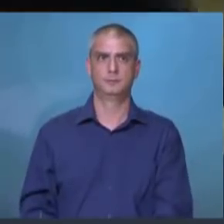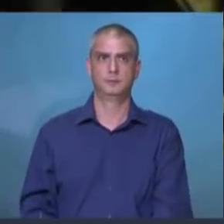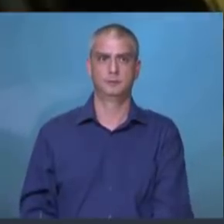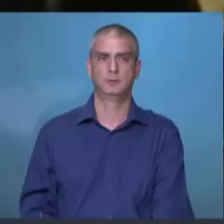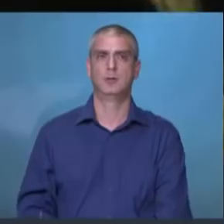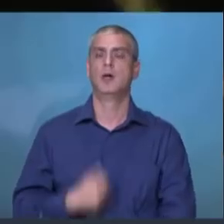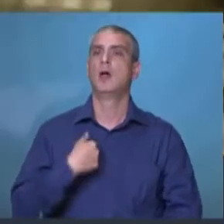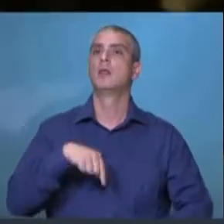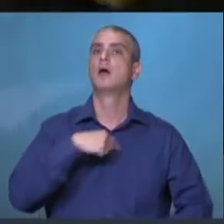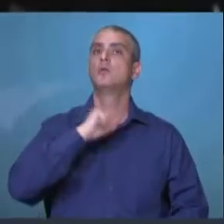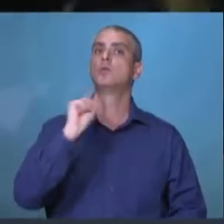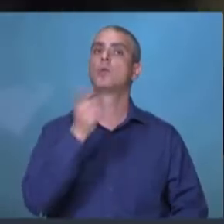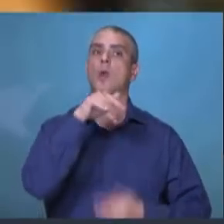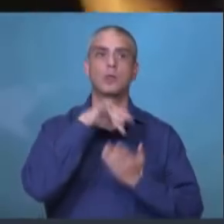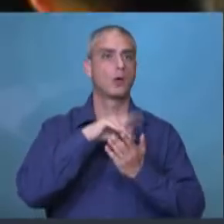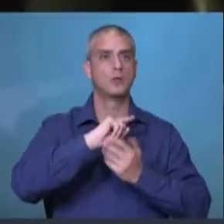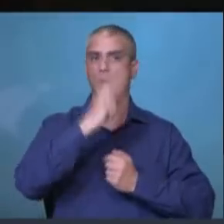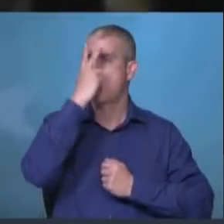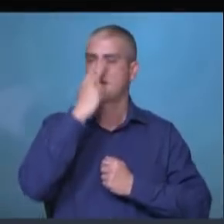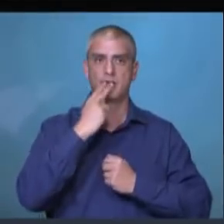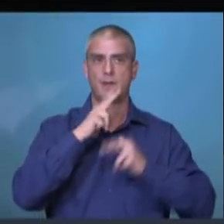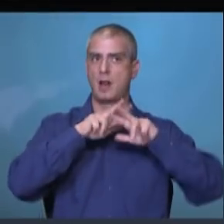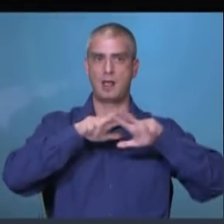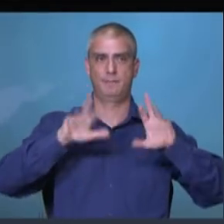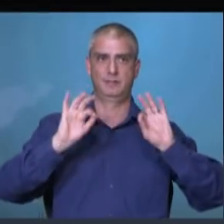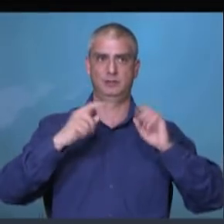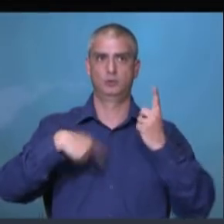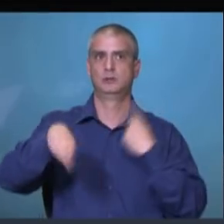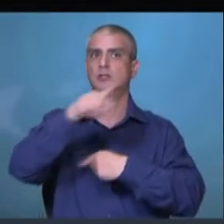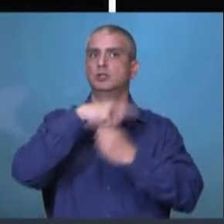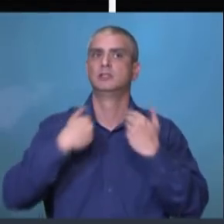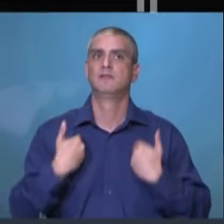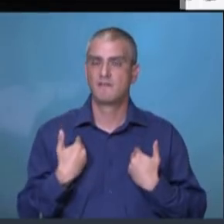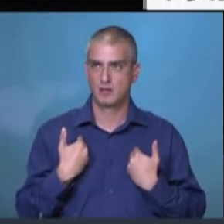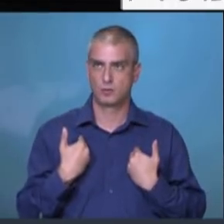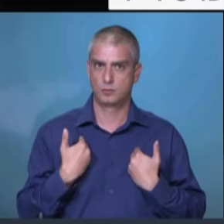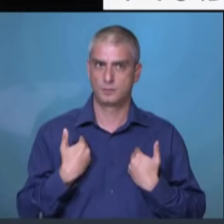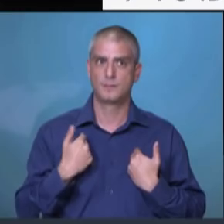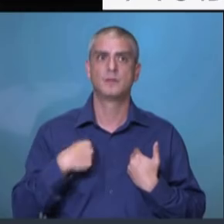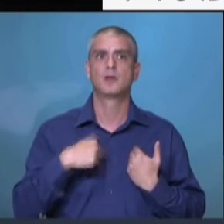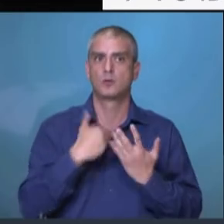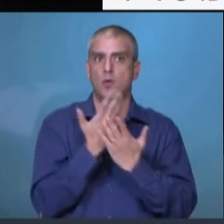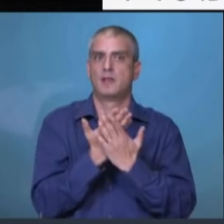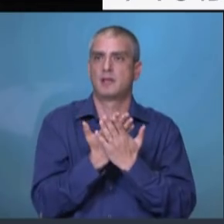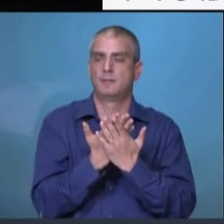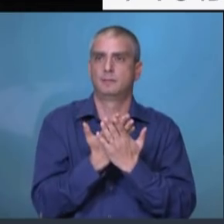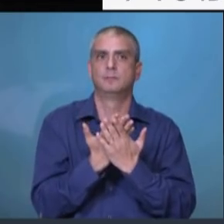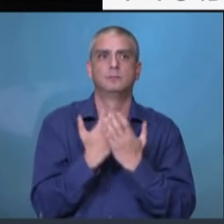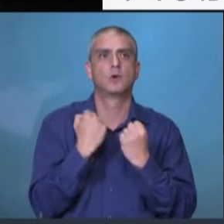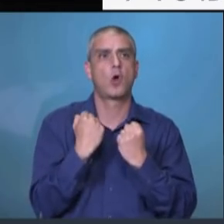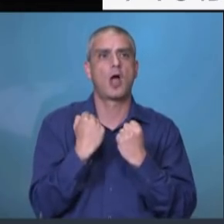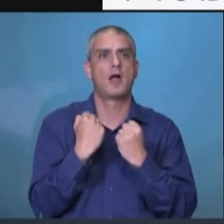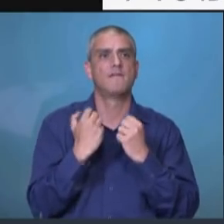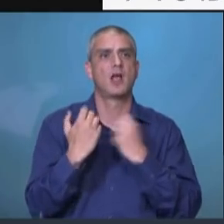אנחנו כולנו כאן לא עיוורים ועיוורות למציאות שסביבנו. אנו עדים לכוחות ולקולות